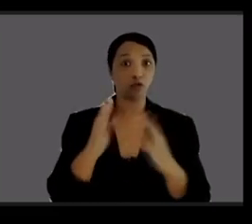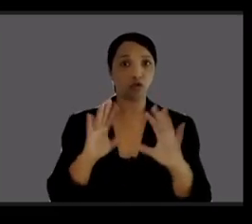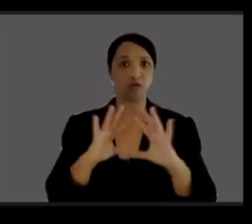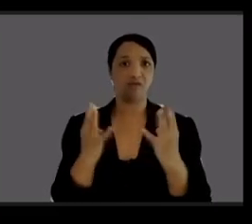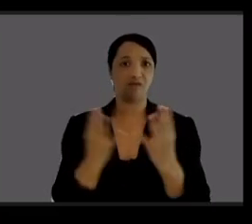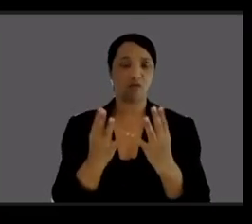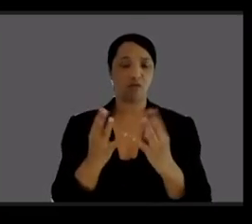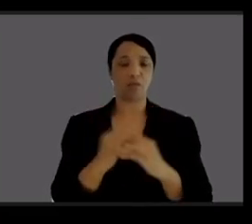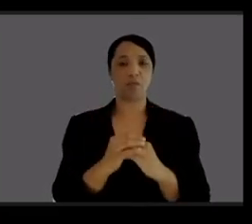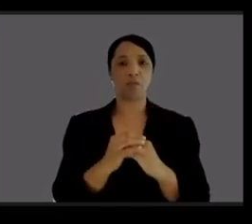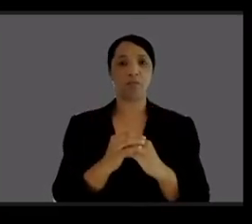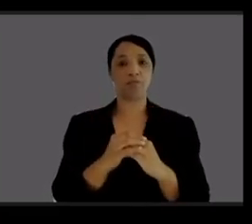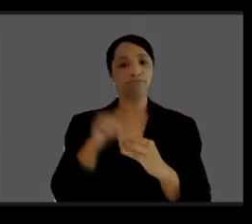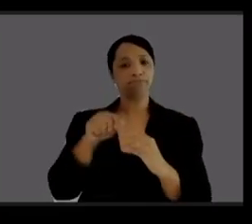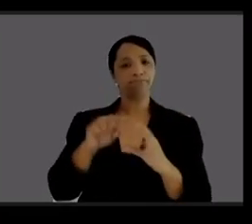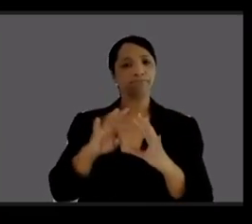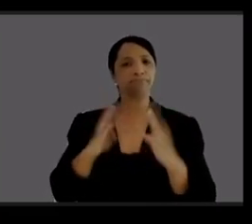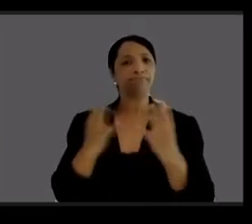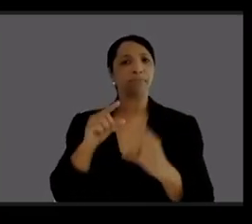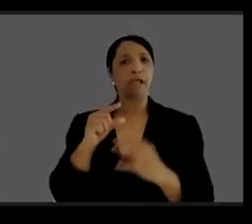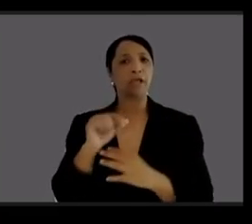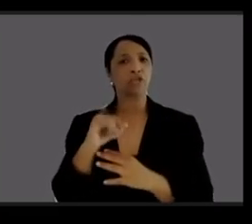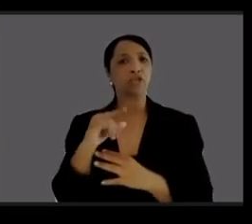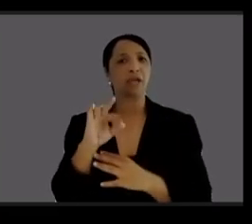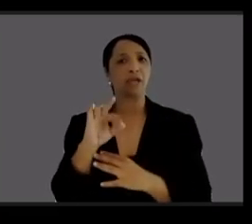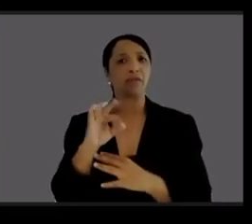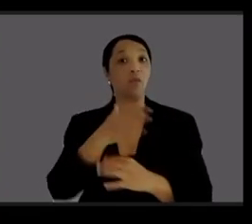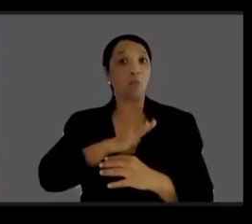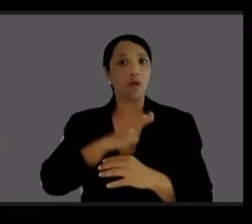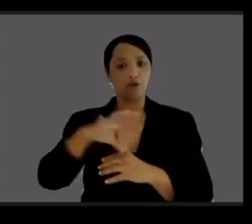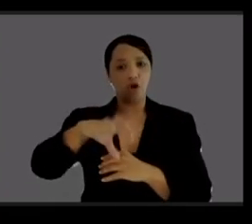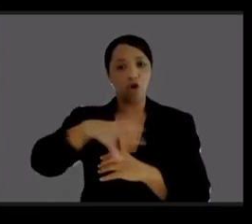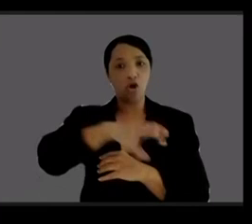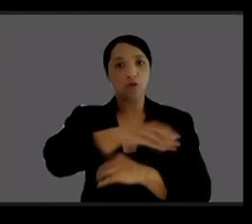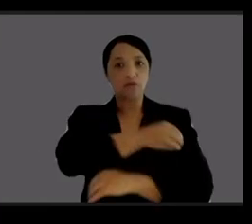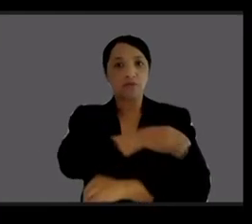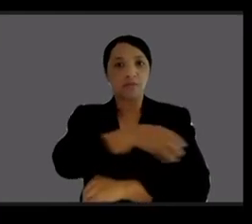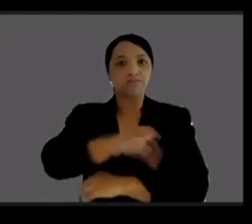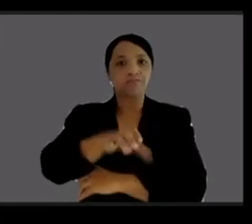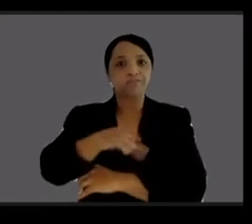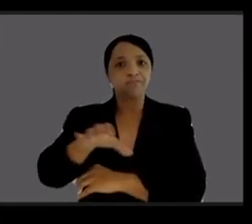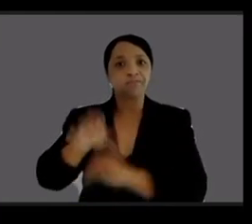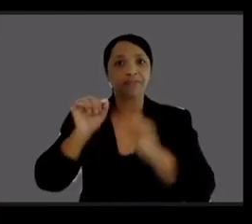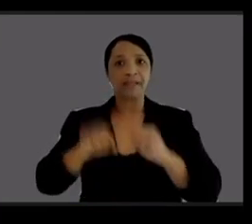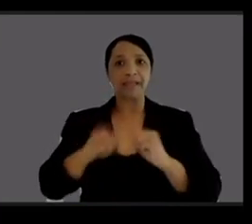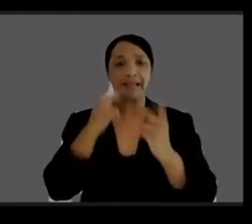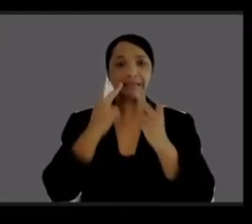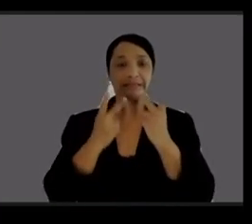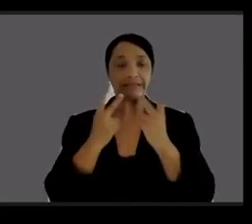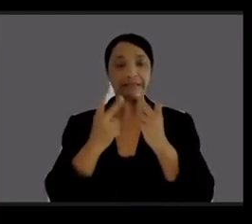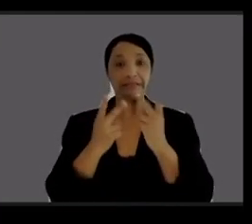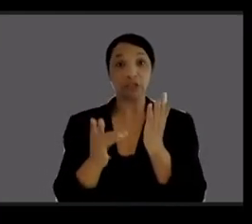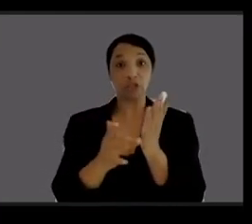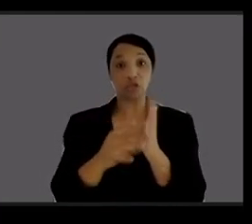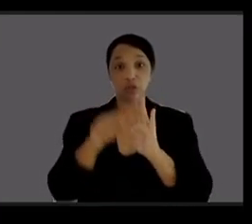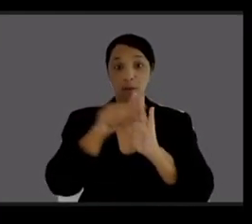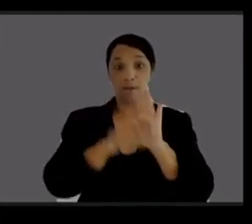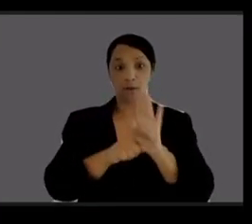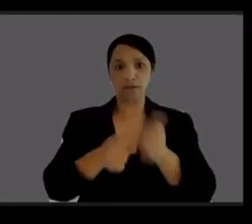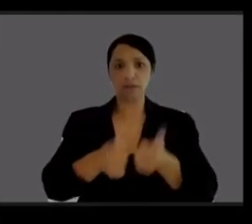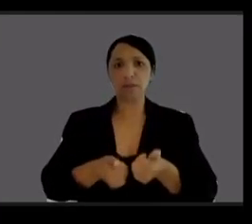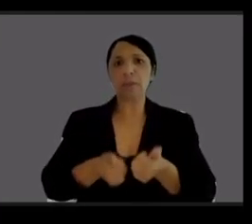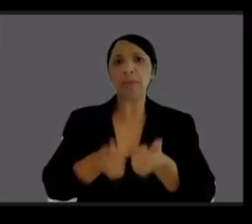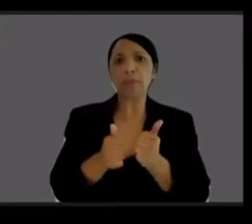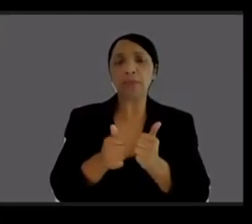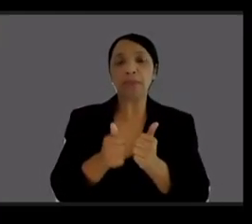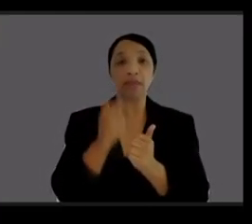未来峰会。那么今年的年会呢，我们希望能够让各国来讨论如何交付更加优